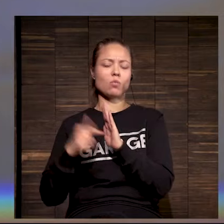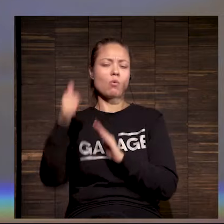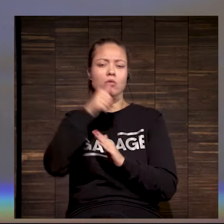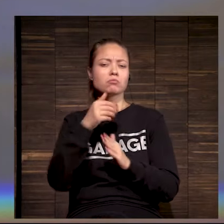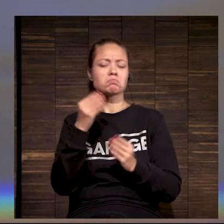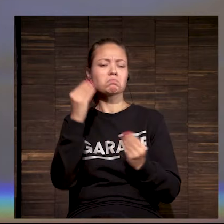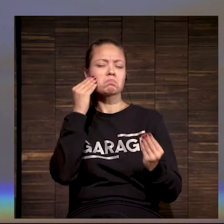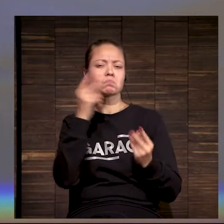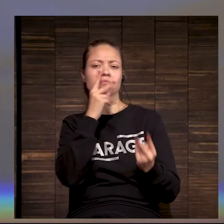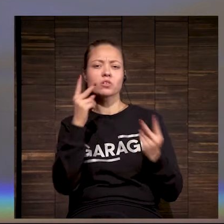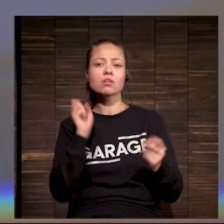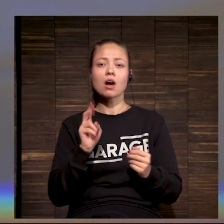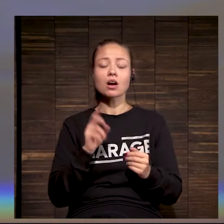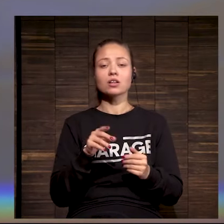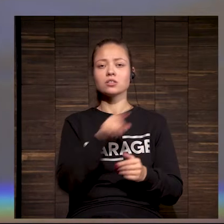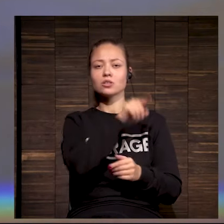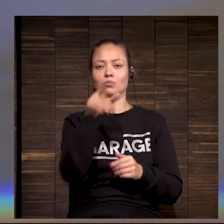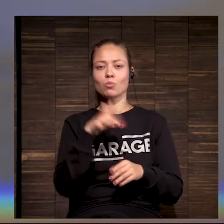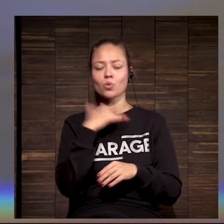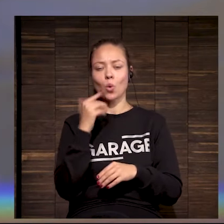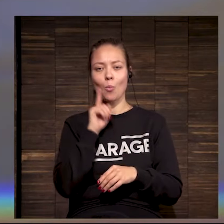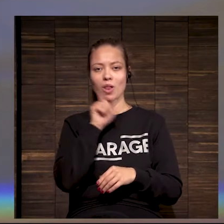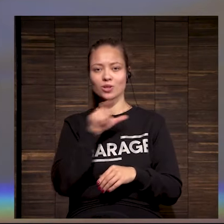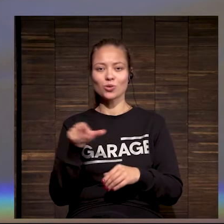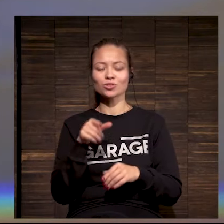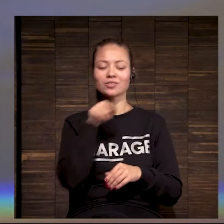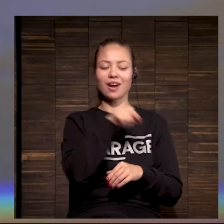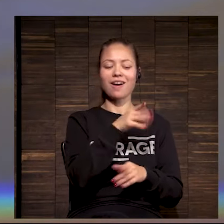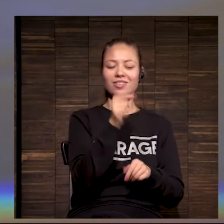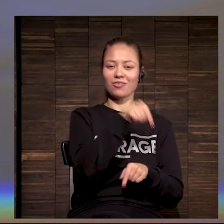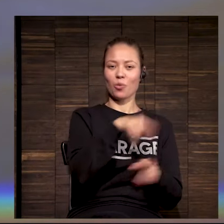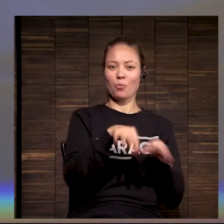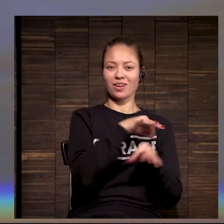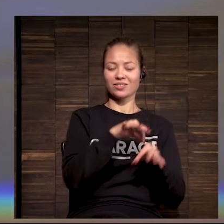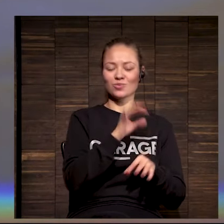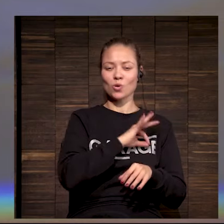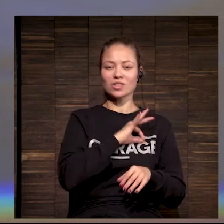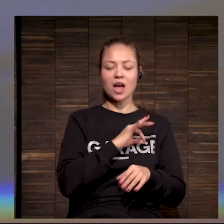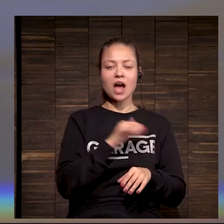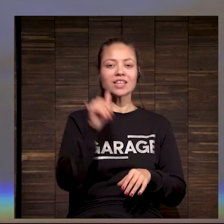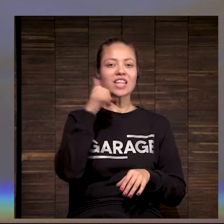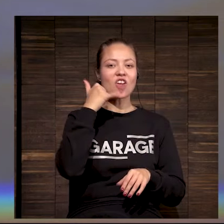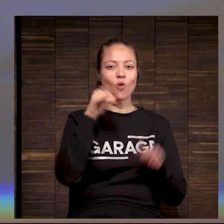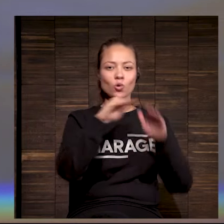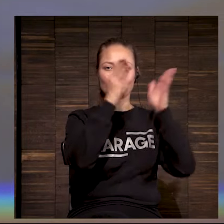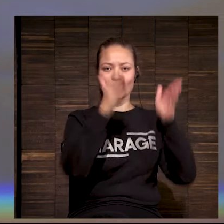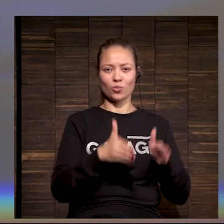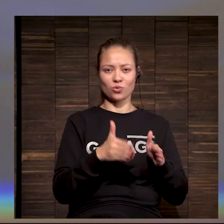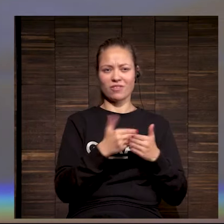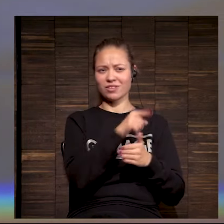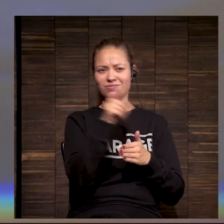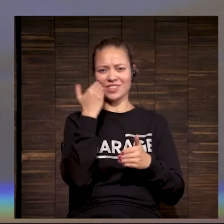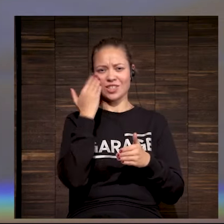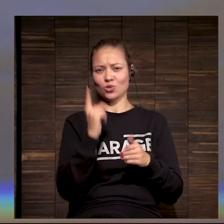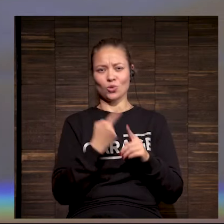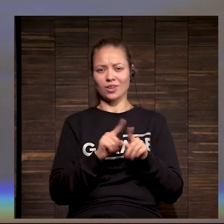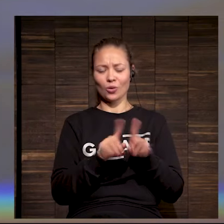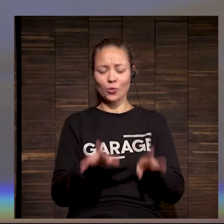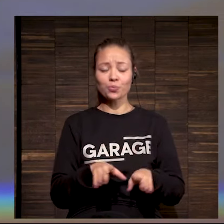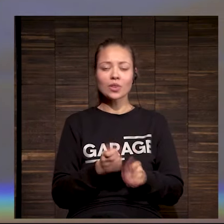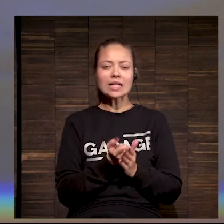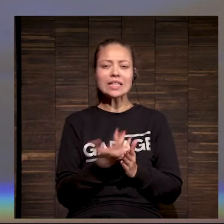здесь в зале много молодежи выходных вообще не за столетие телефонные будки но вот в этом проекте они использовали несколько сотен